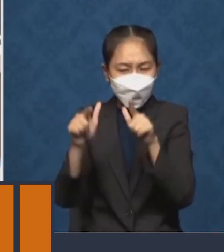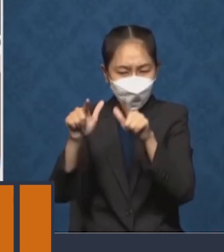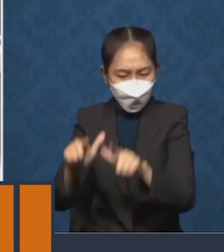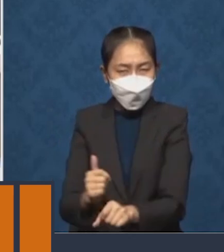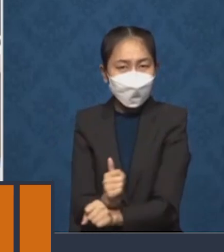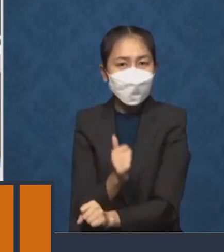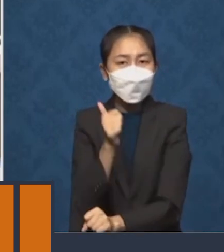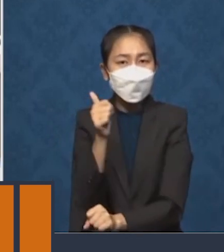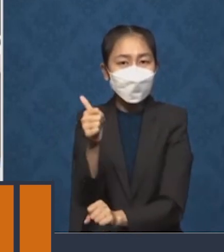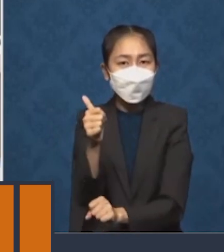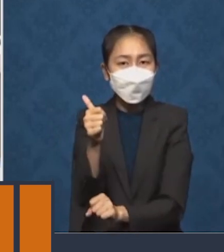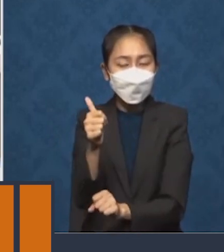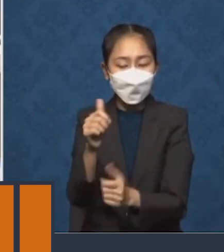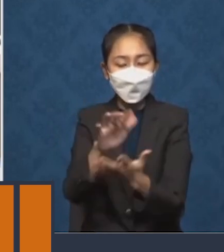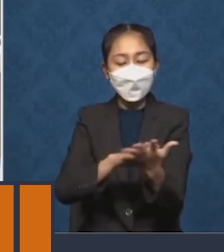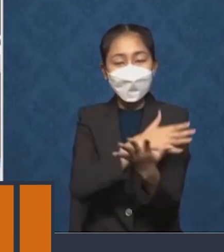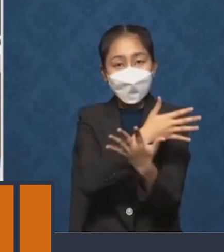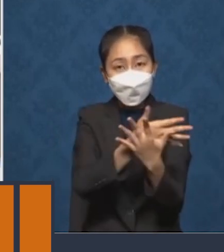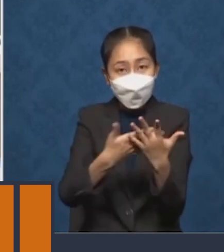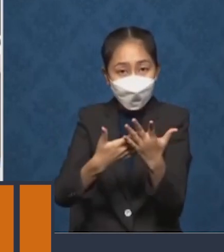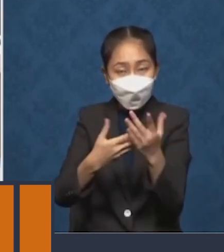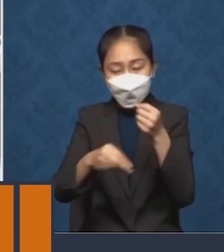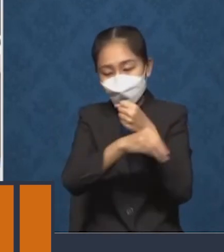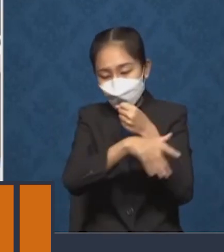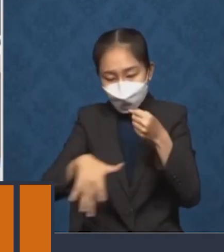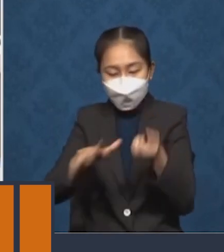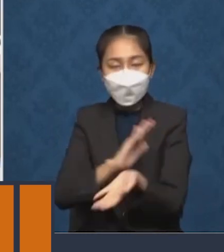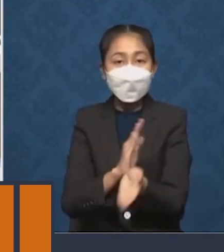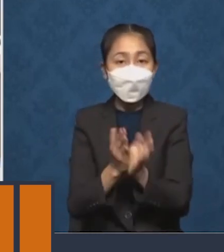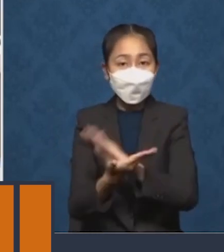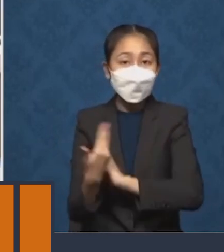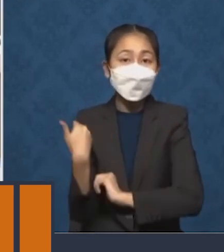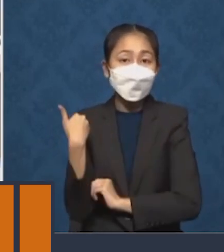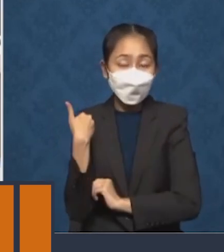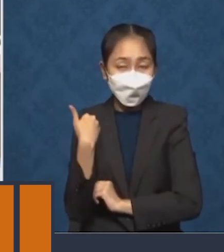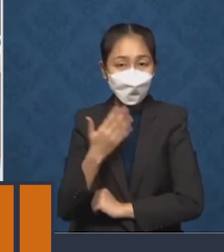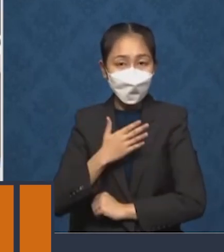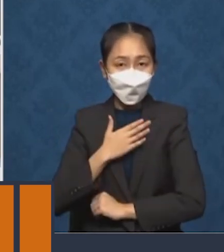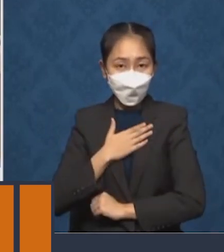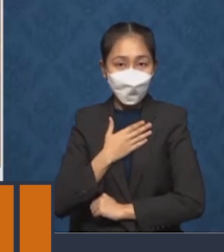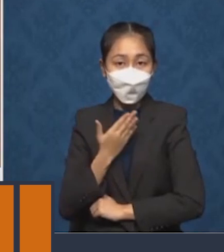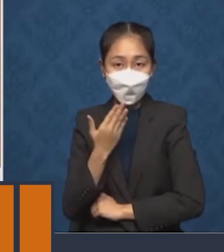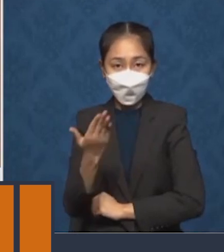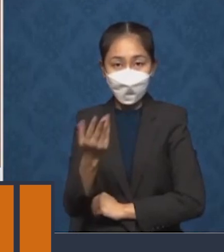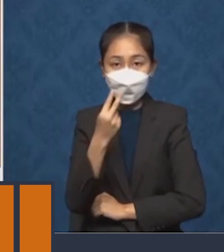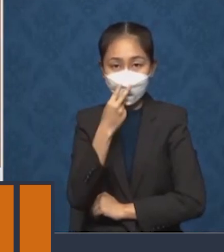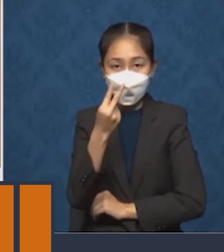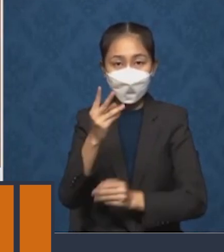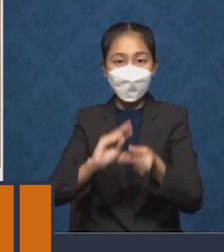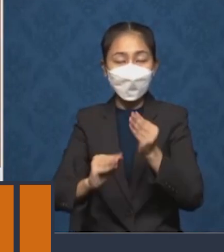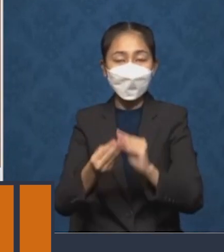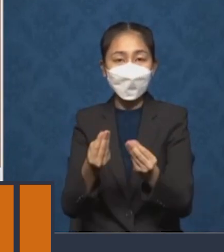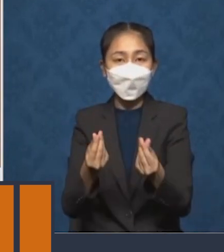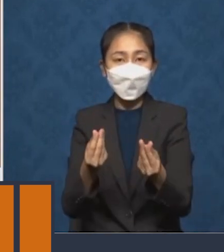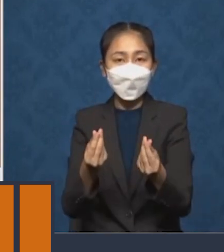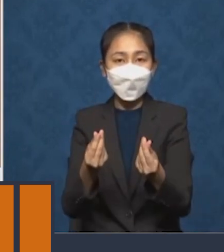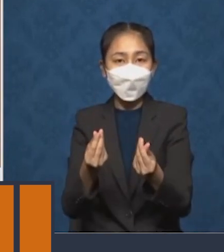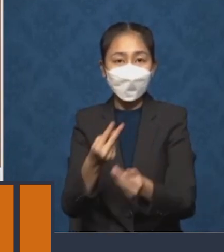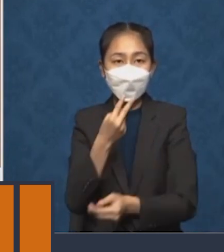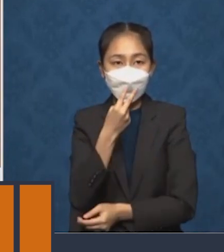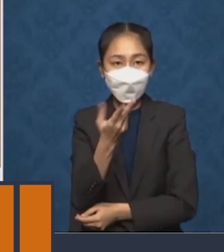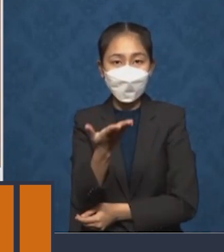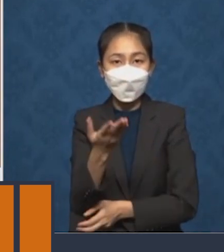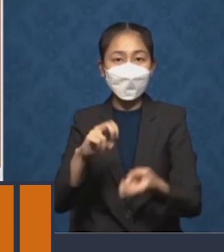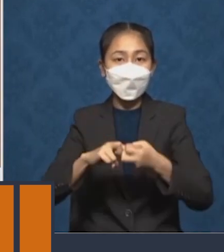งสร้างงบประมาณยังคงต้องปรับอยู่ดิฉันขอแสดงตัวเลขสักเล็กน้อยนะคะว่างบประมาณเราจะมีปัญห